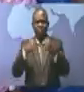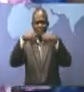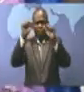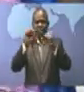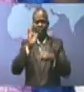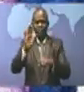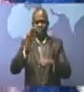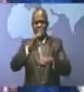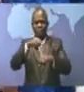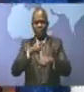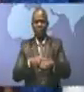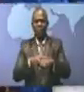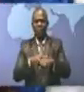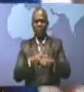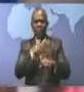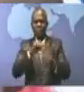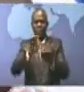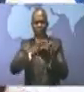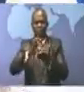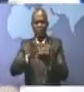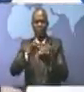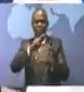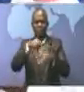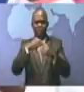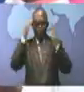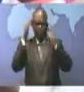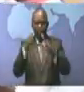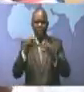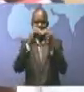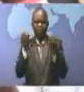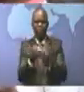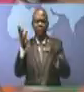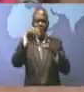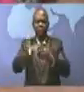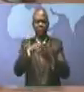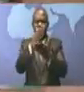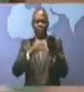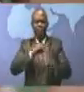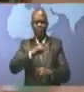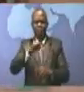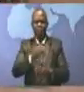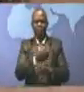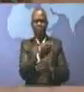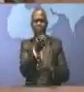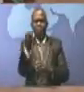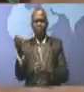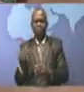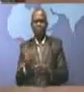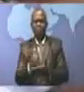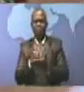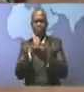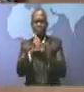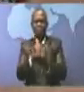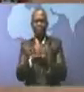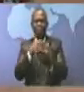niveau national et le secrétaire national chargé des ligues affiliées au parti CNDD-FDD ont octroyé une aide composée de